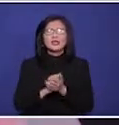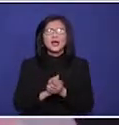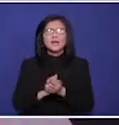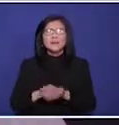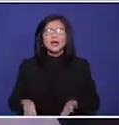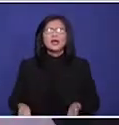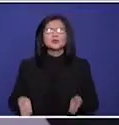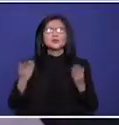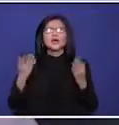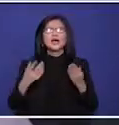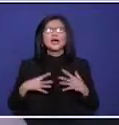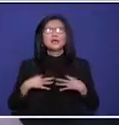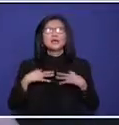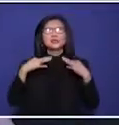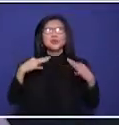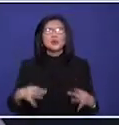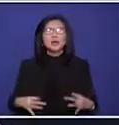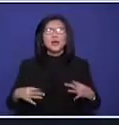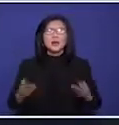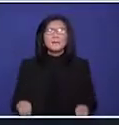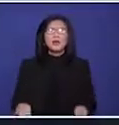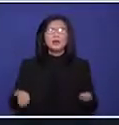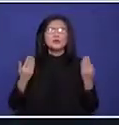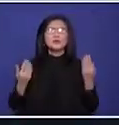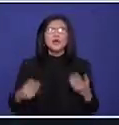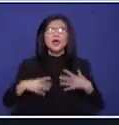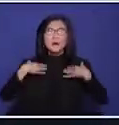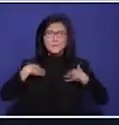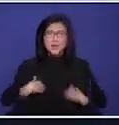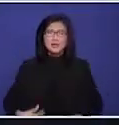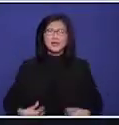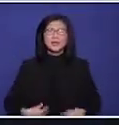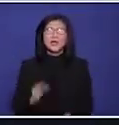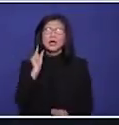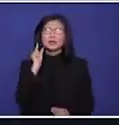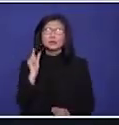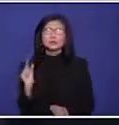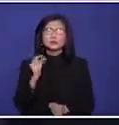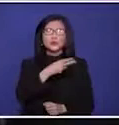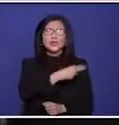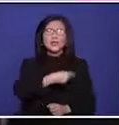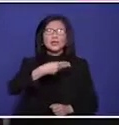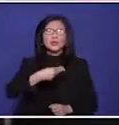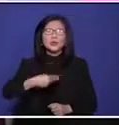semuanya. Bangunlah jiwanya, bangunlah badannya,